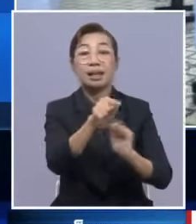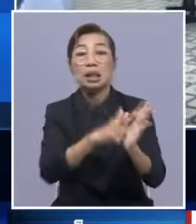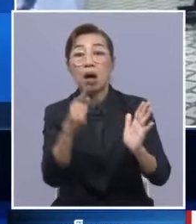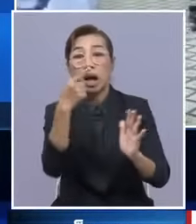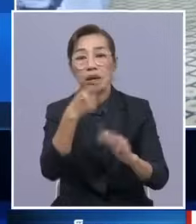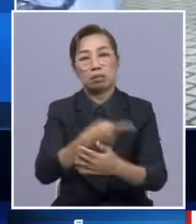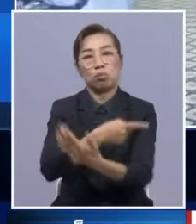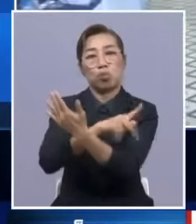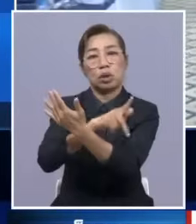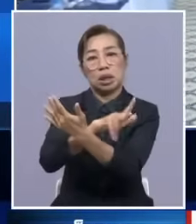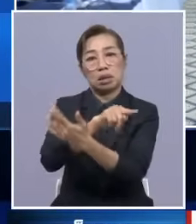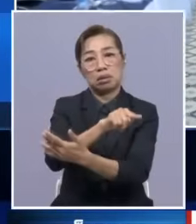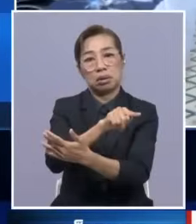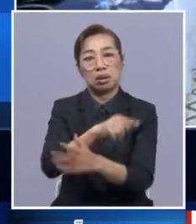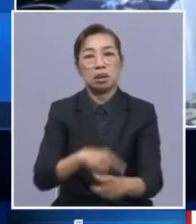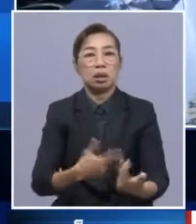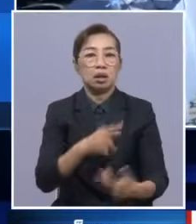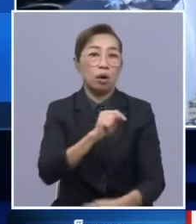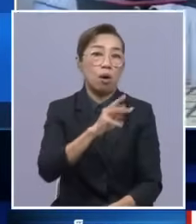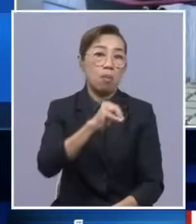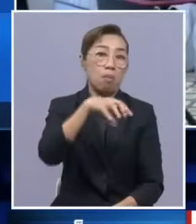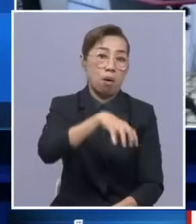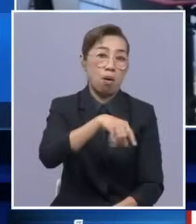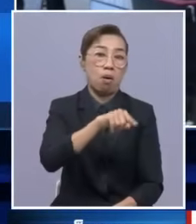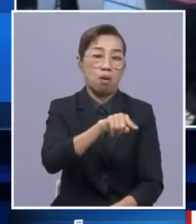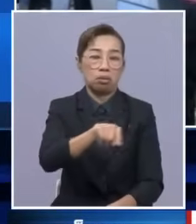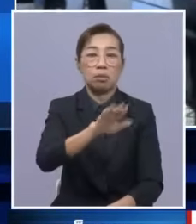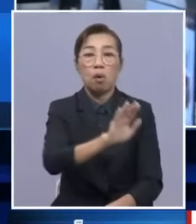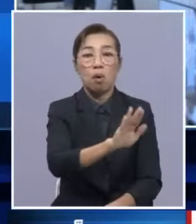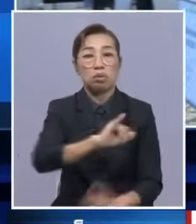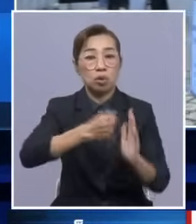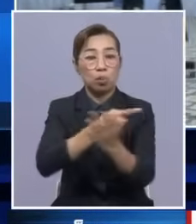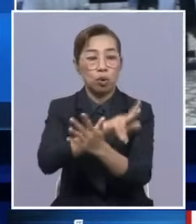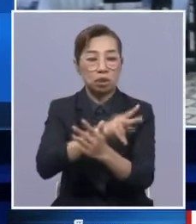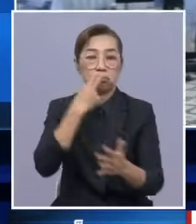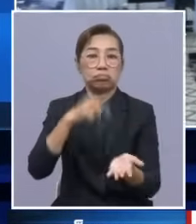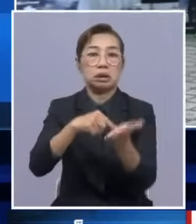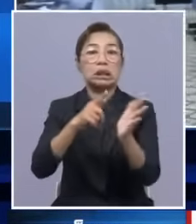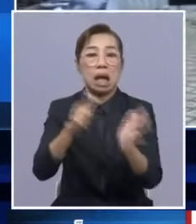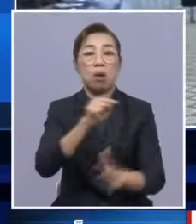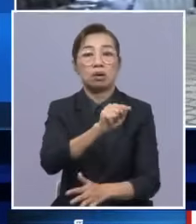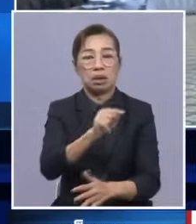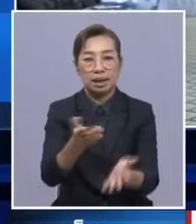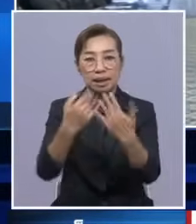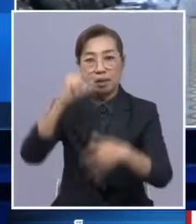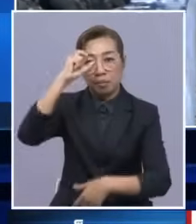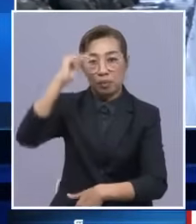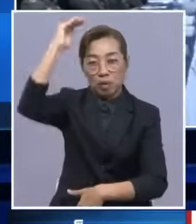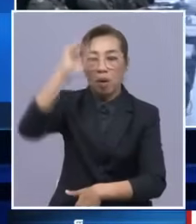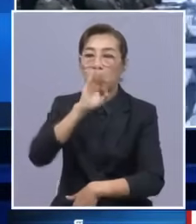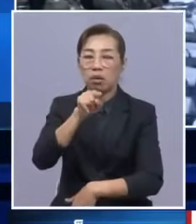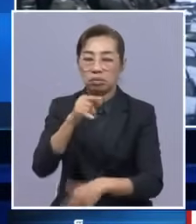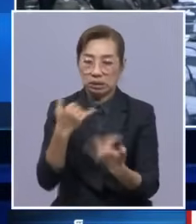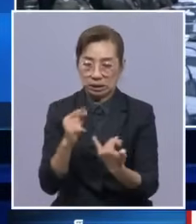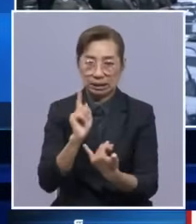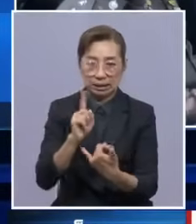ที่ภูมิกับของตม.จังหวัดเนี่ยยื่นหนังสือขอลาออกนะคะขณะเดียวกันคุณรังสิมันต์โรมบอกเลยนะคะว่าใน